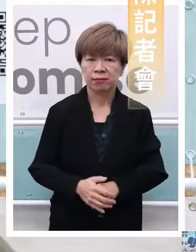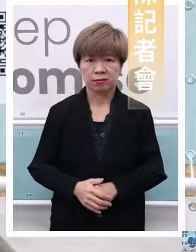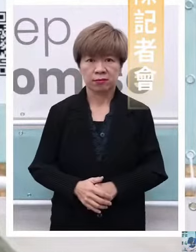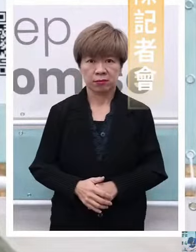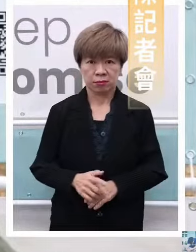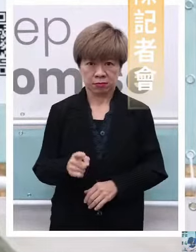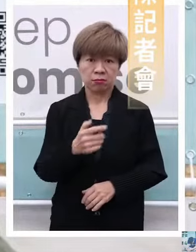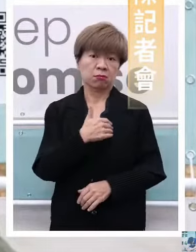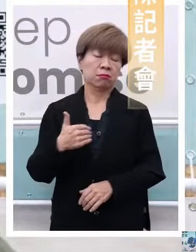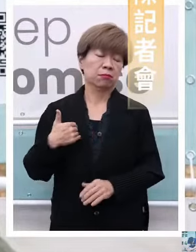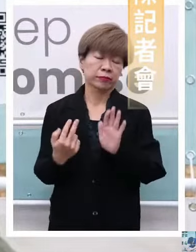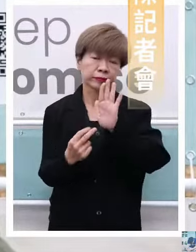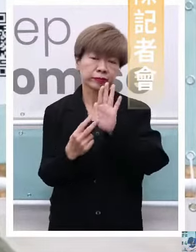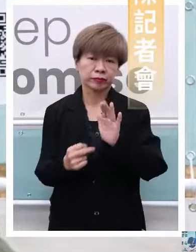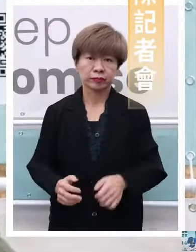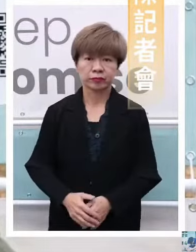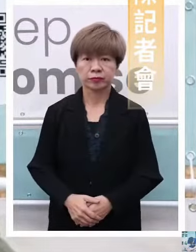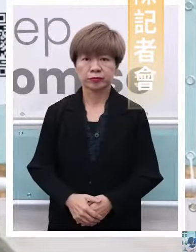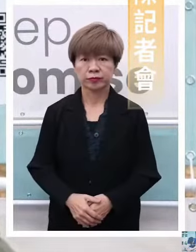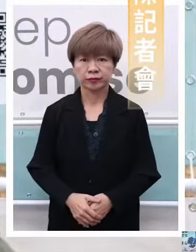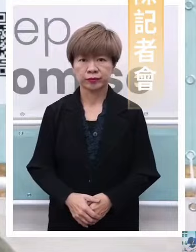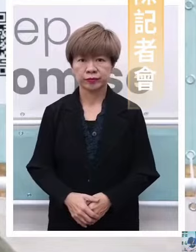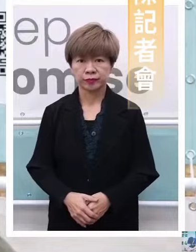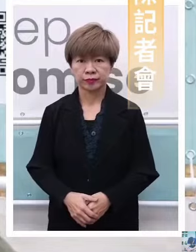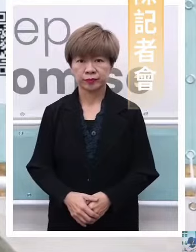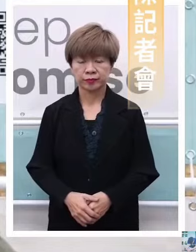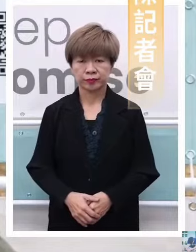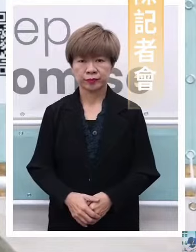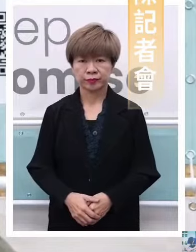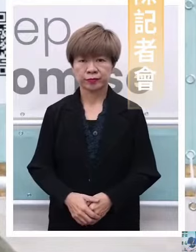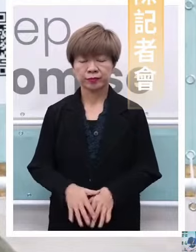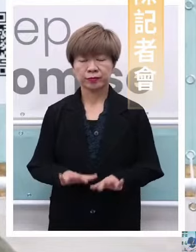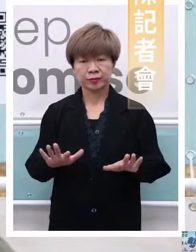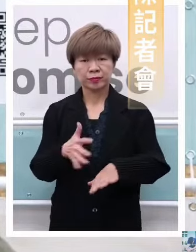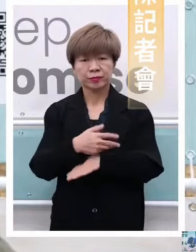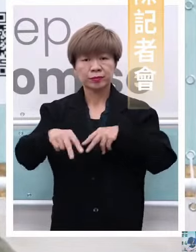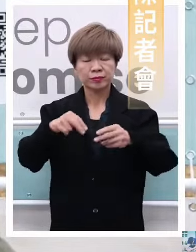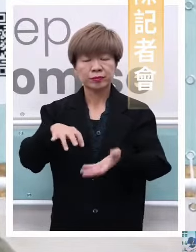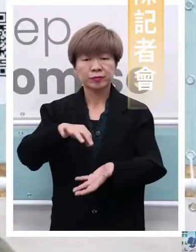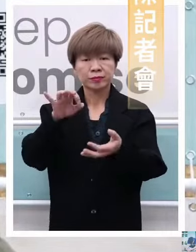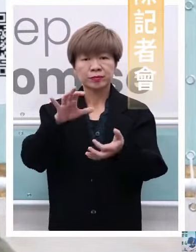释。那我现在大家很流行在讲这个课纲